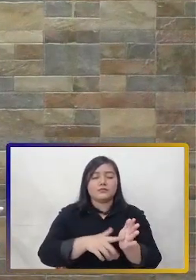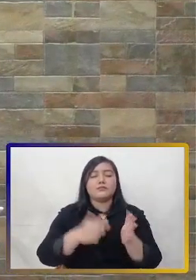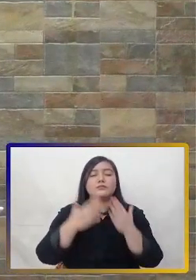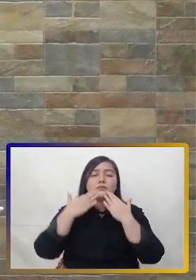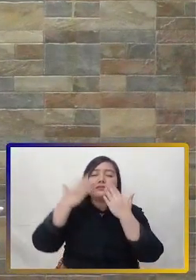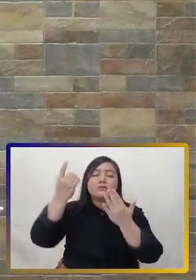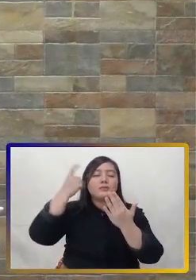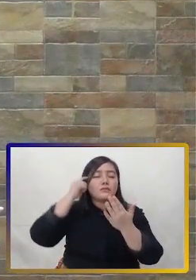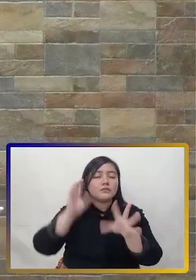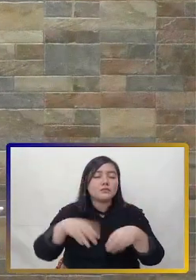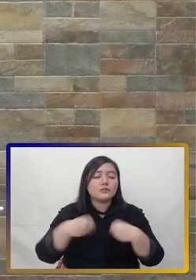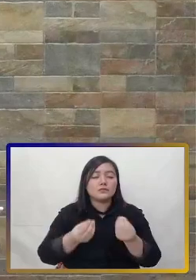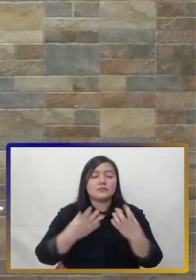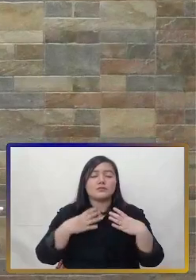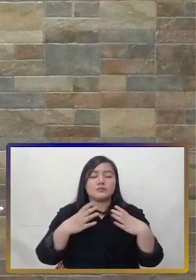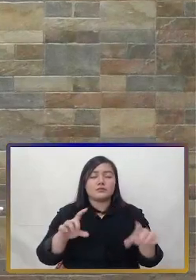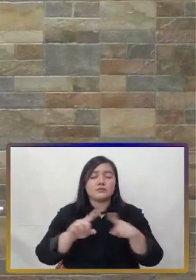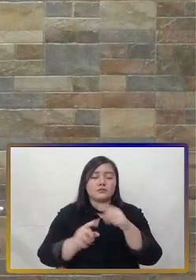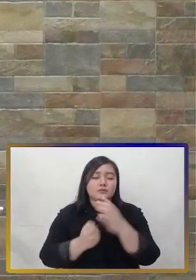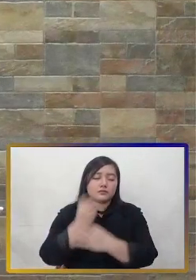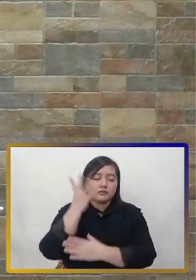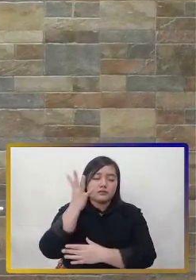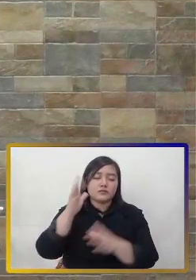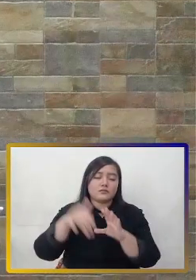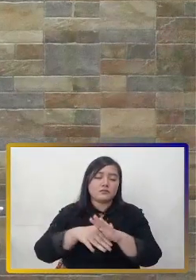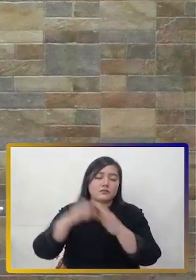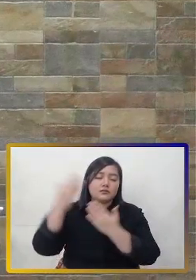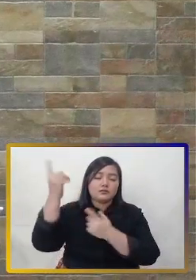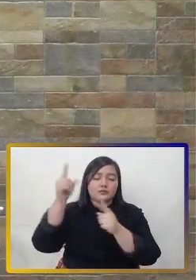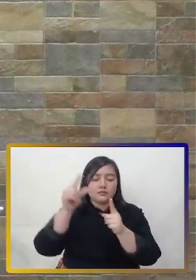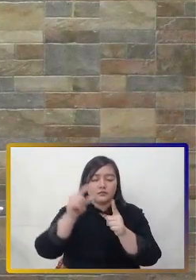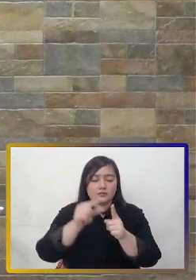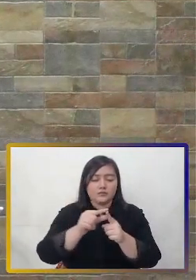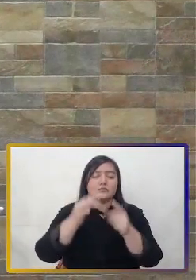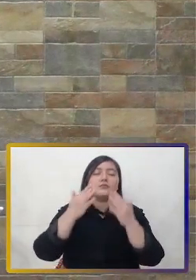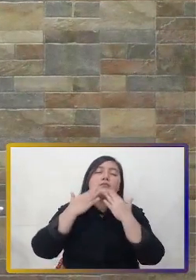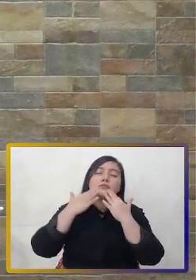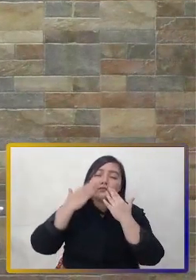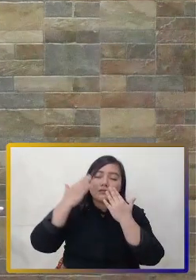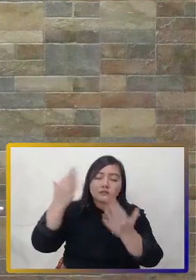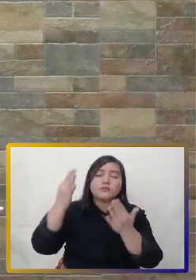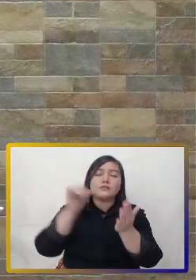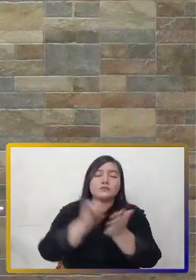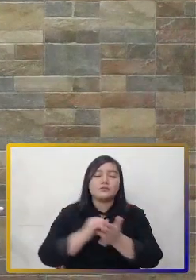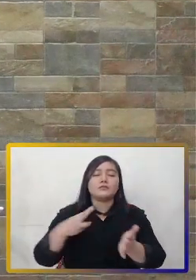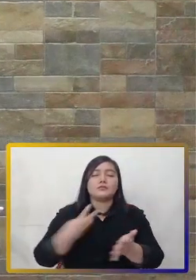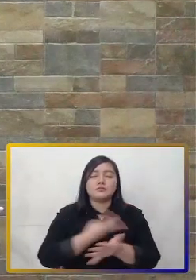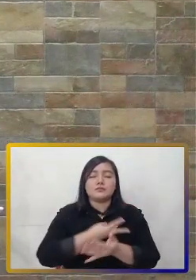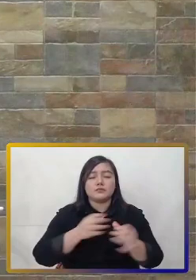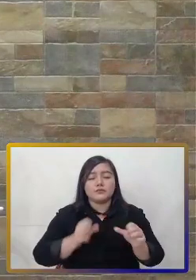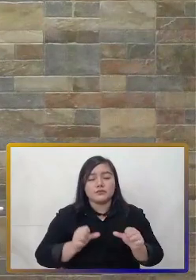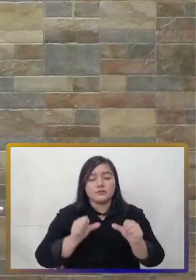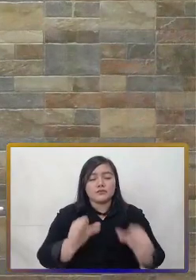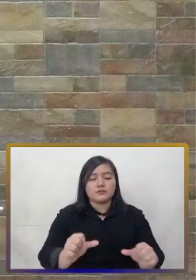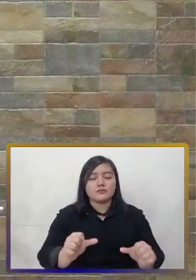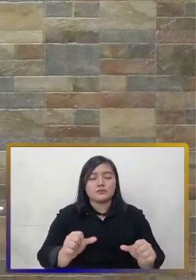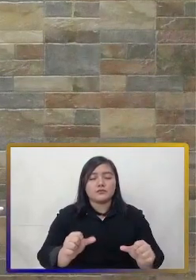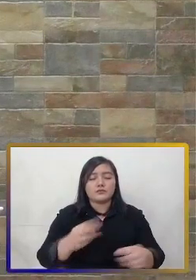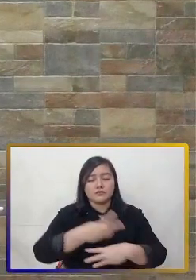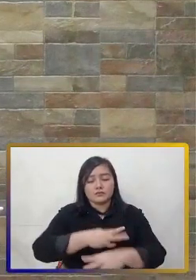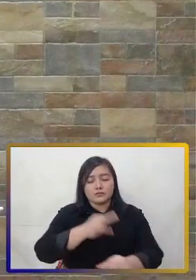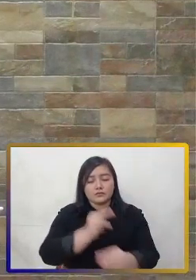ng pagkakataon na lumagumuli sa inyong salita. Pasalamat, Panginoon po, Panginoon, na kami ay patuloy niyong pinagtitibay